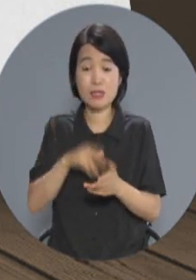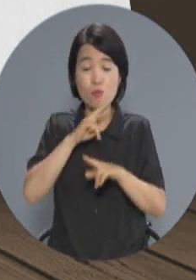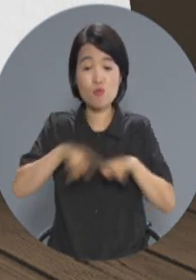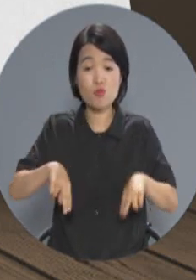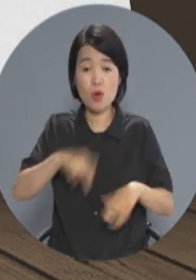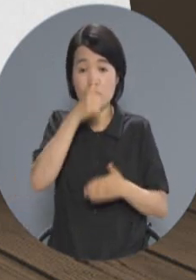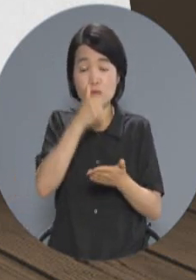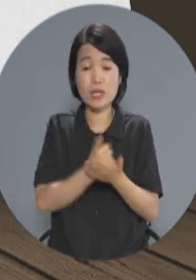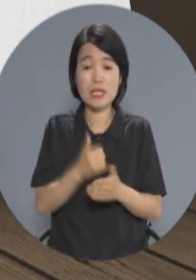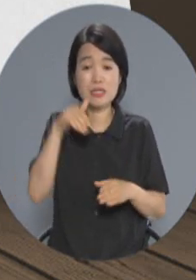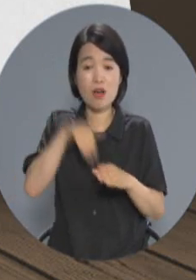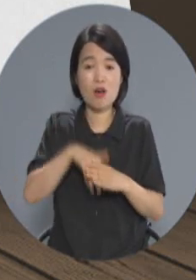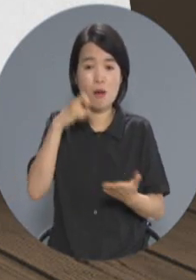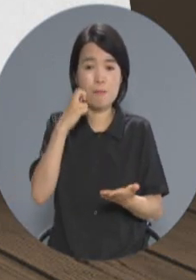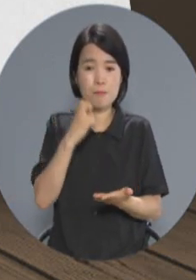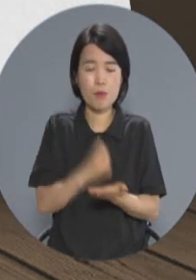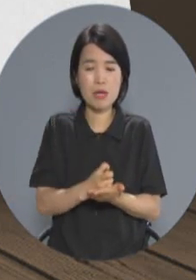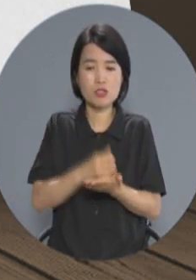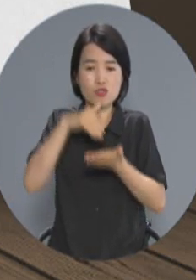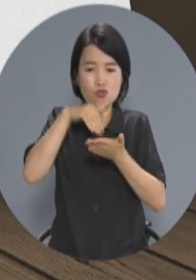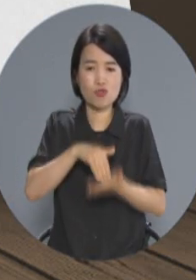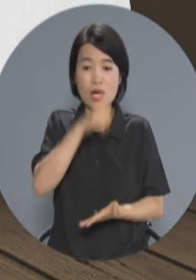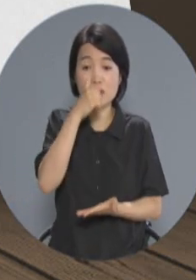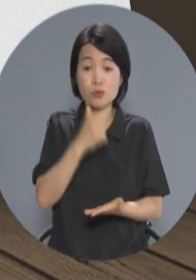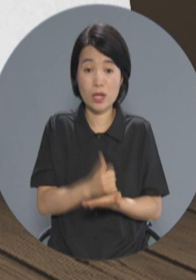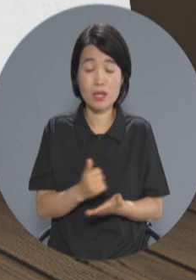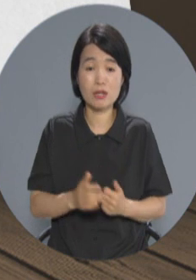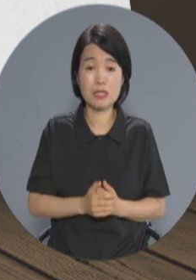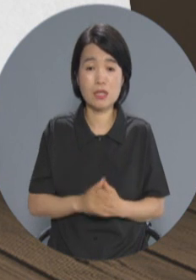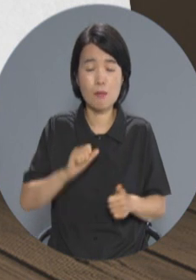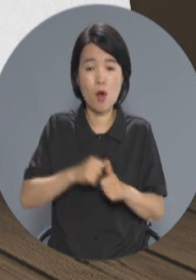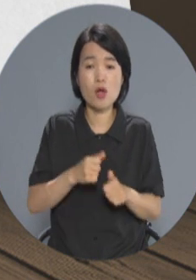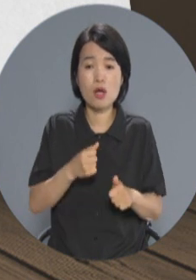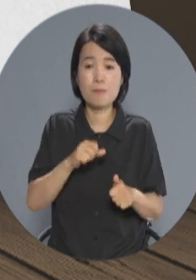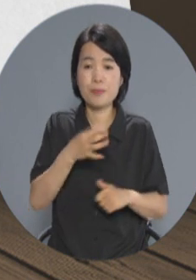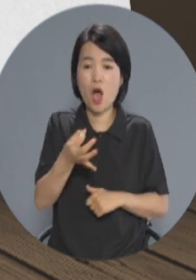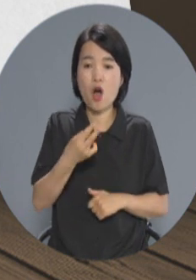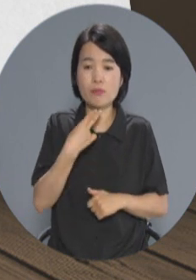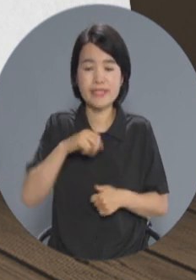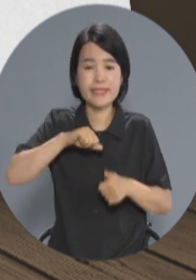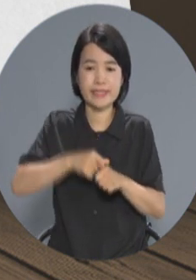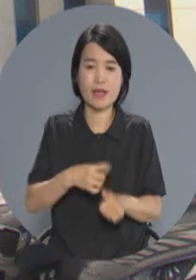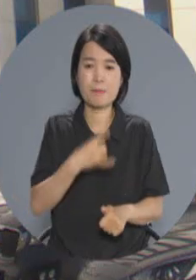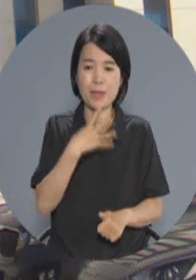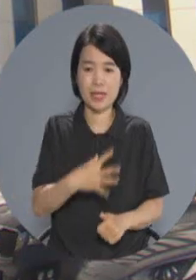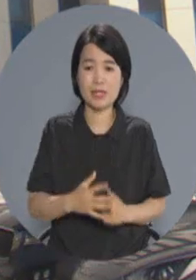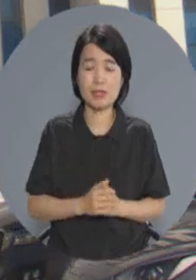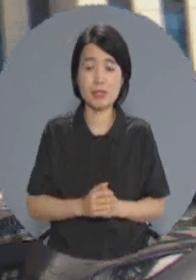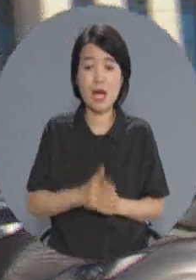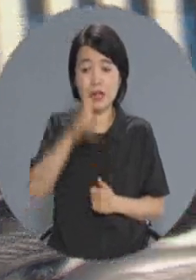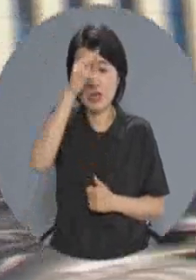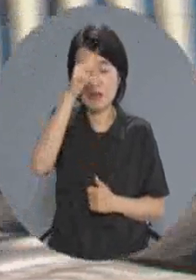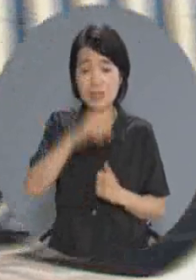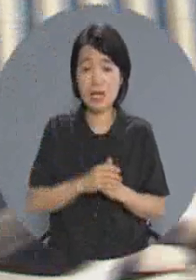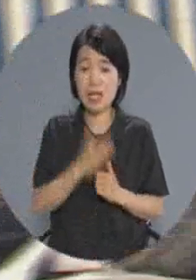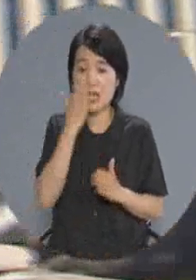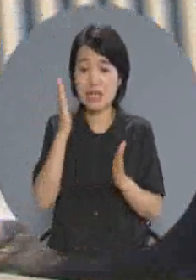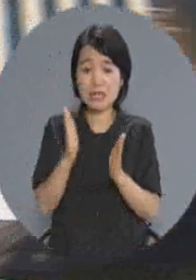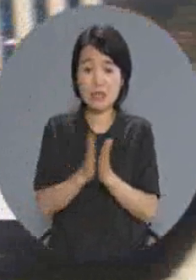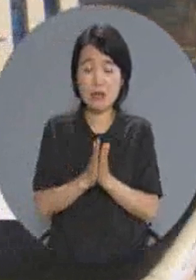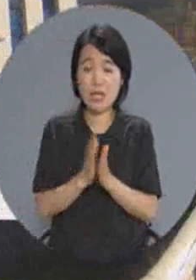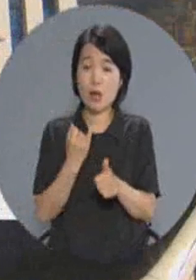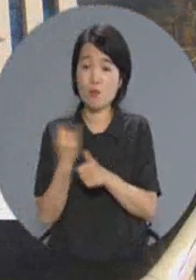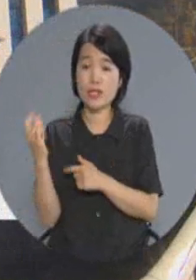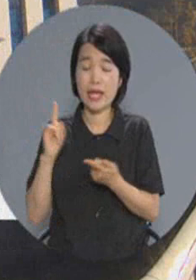혐의는 선거법에서 중한 범죄로 간주하고 있어 벌금형 없이 징역형만 있습니다. 경찰이 당선인 배우자